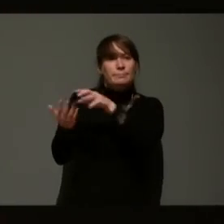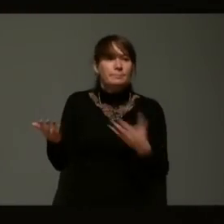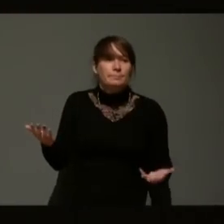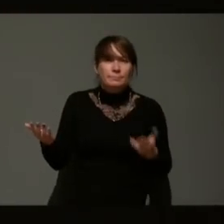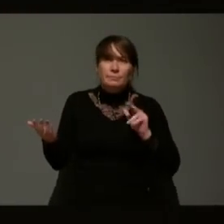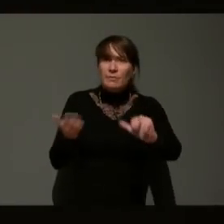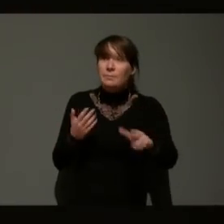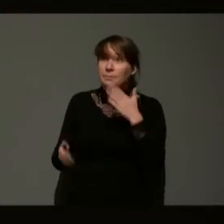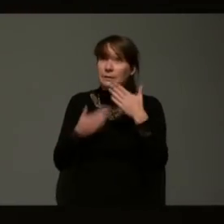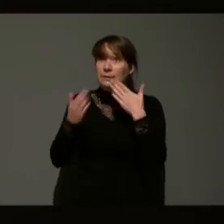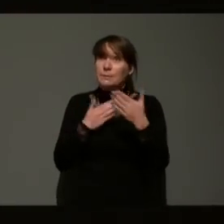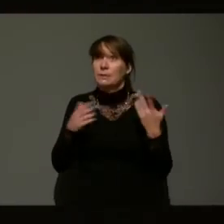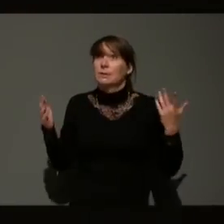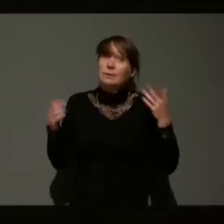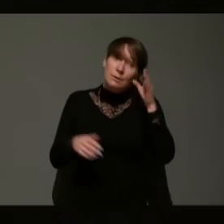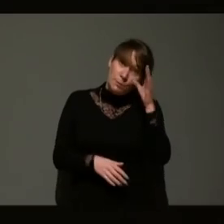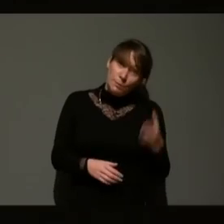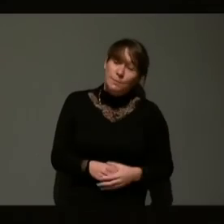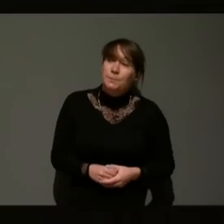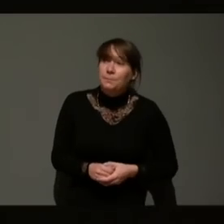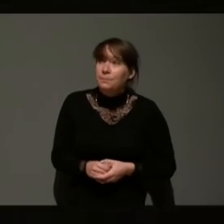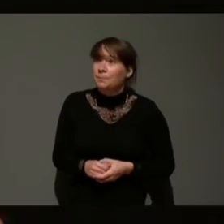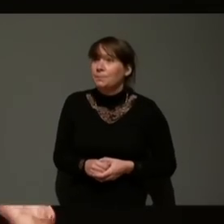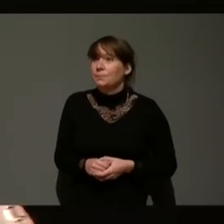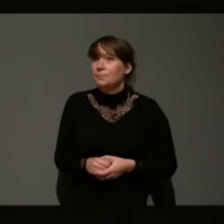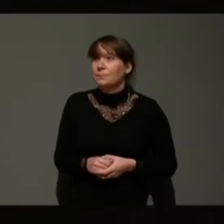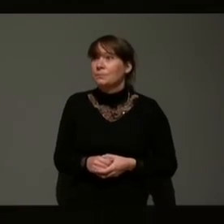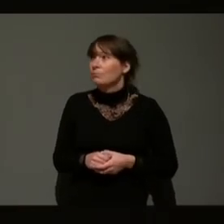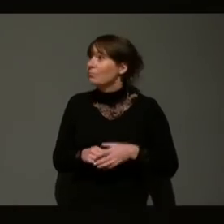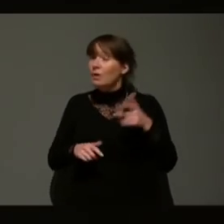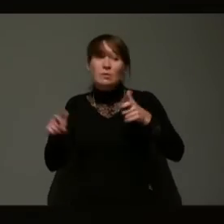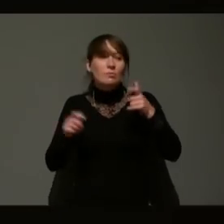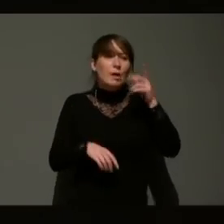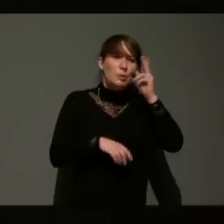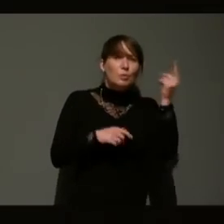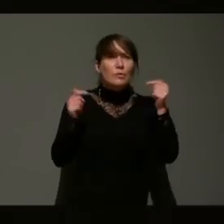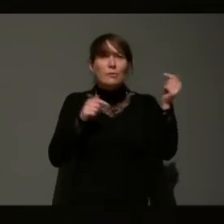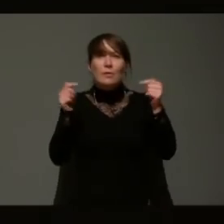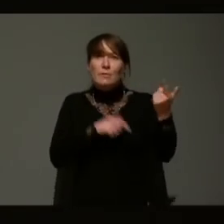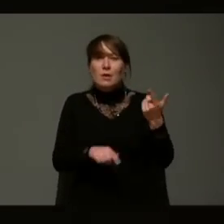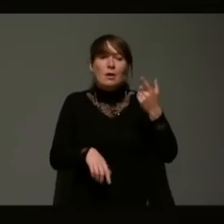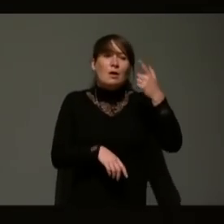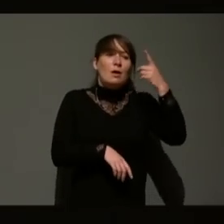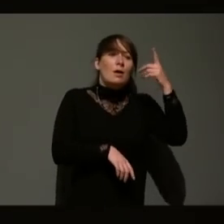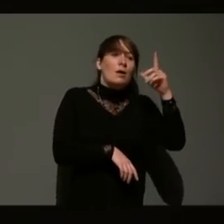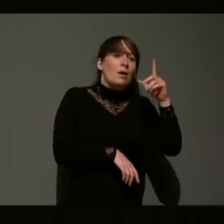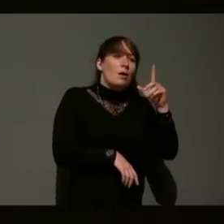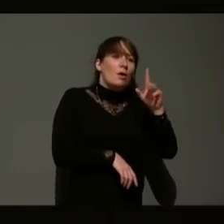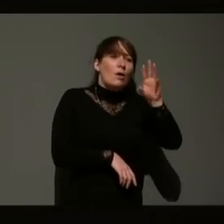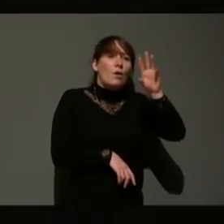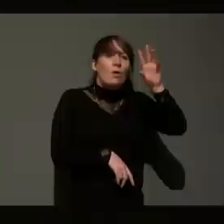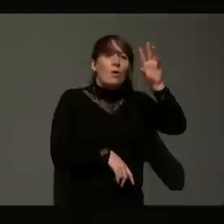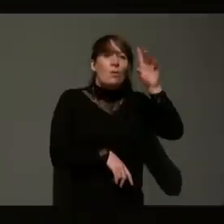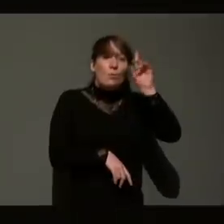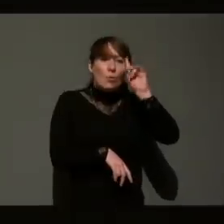encore. Merci à tous de votre attention, et pour nos habitués et nos fidèles, One Mat Show et si on parlait des